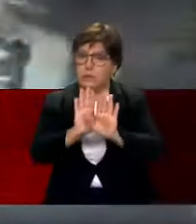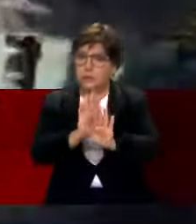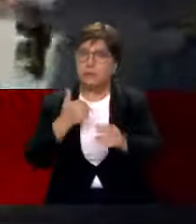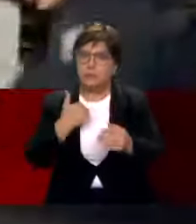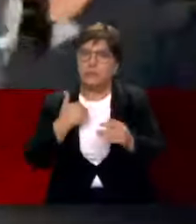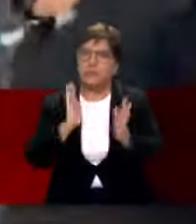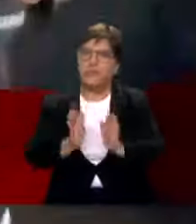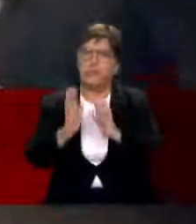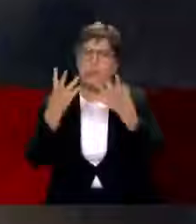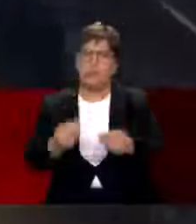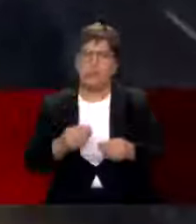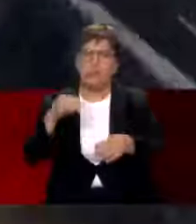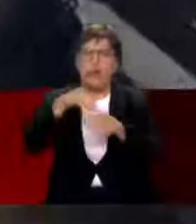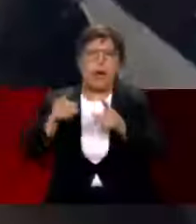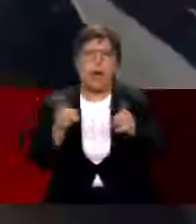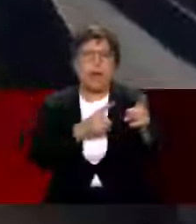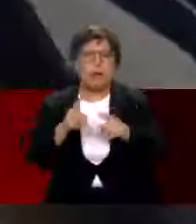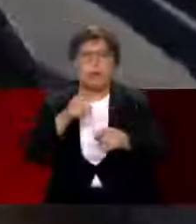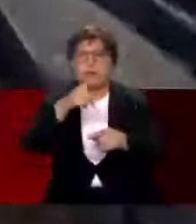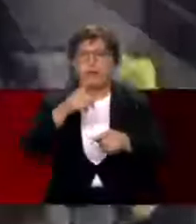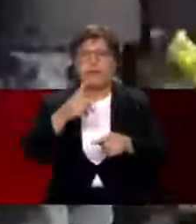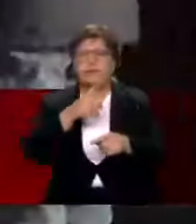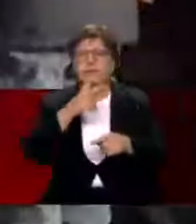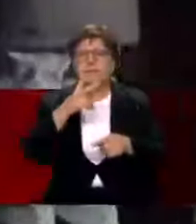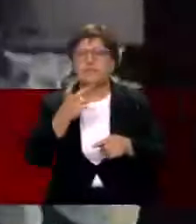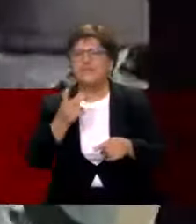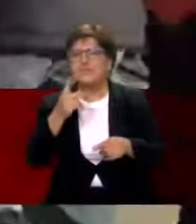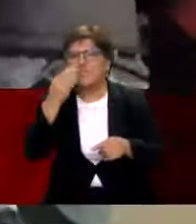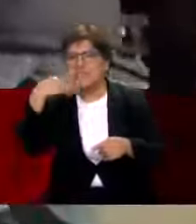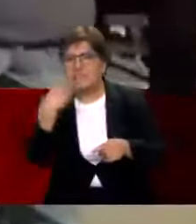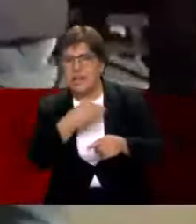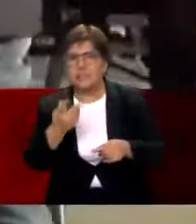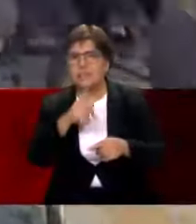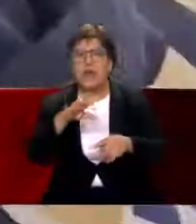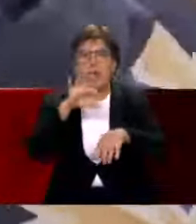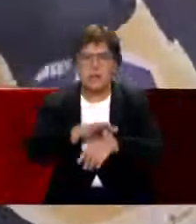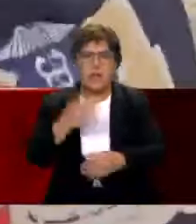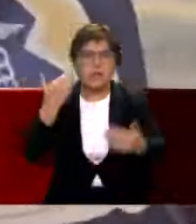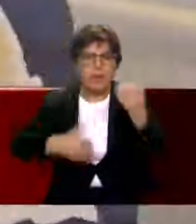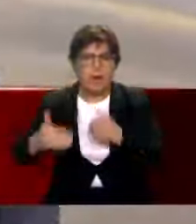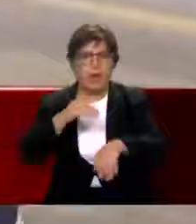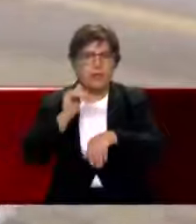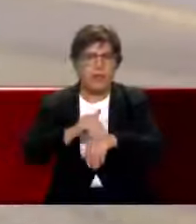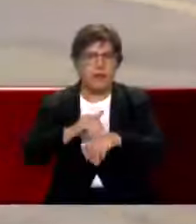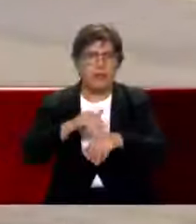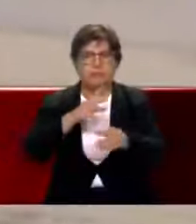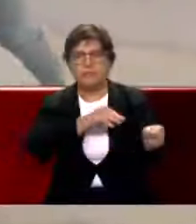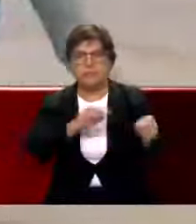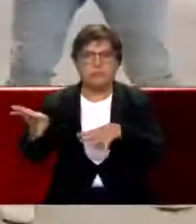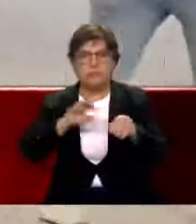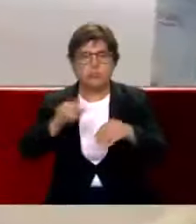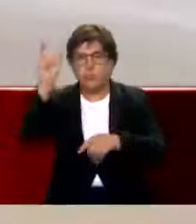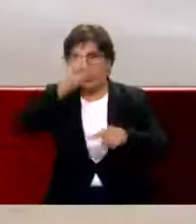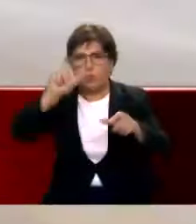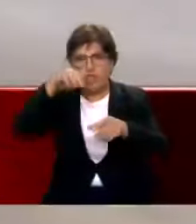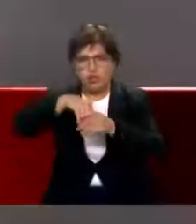sürdüreceğiz. Aralarında Hristiyanların da bulunduğu refakatçileriyle birlikte 879 Gazze'li hasta ve yaralının tedavisinin Türkiye'de sürdürüldüğünü de yazdı.